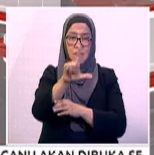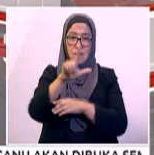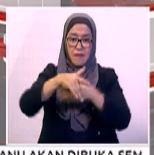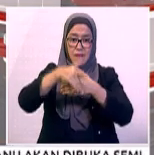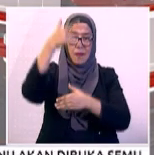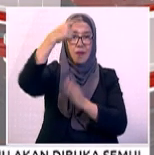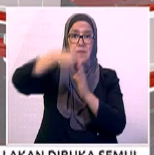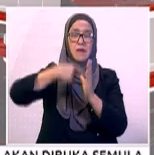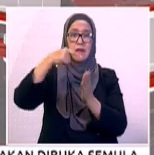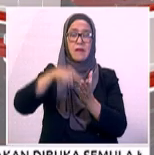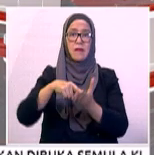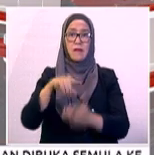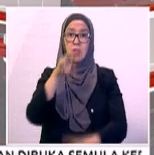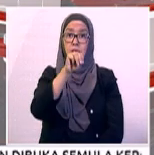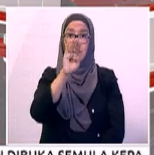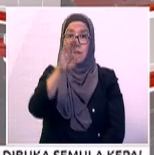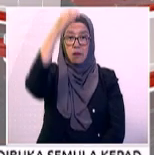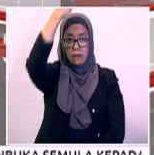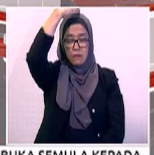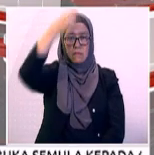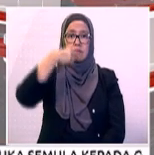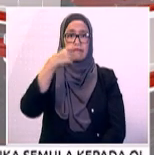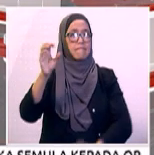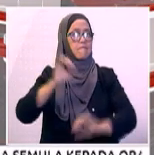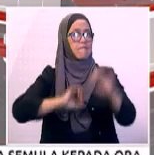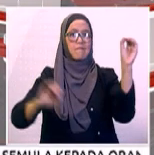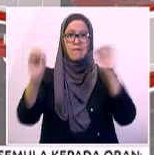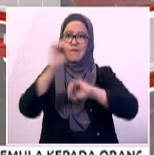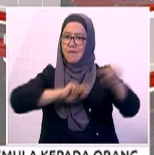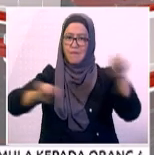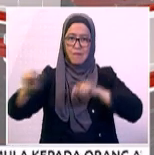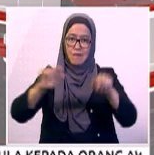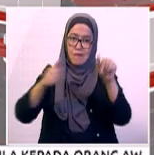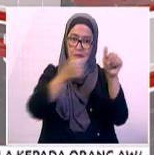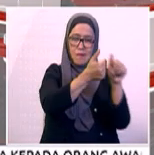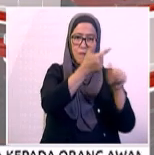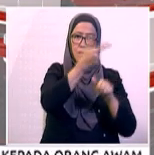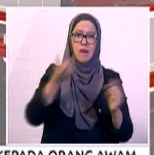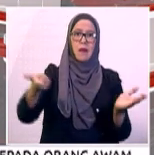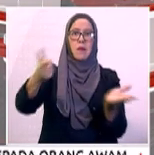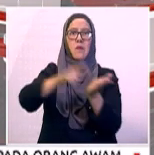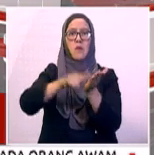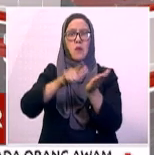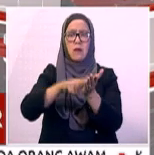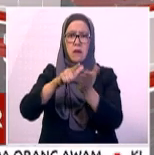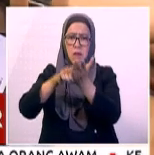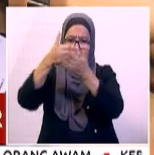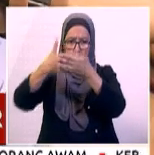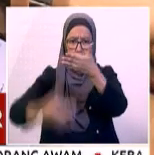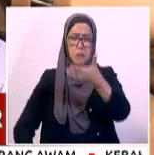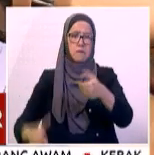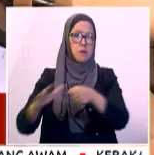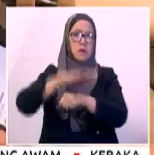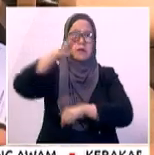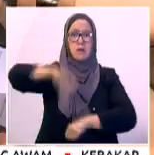Selangor Amiruddin Syahari, tiada tindakan susulan berikutan laporan lengkap belum diterima.